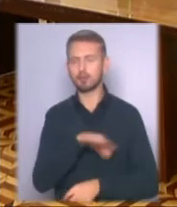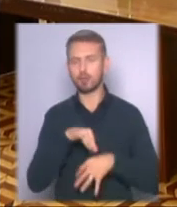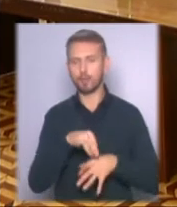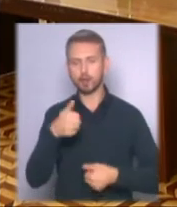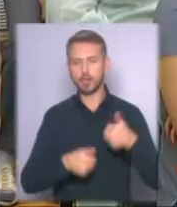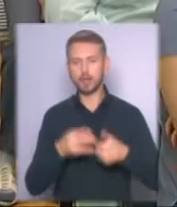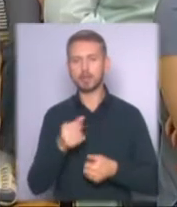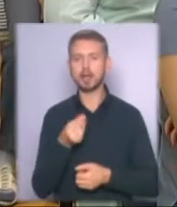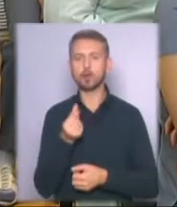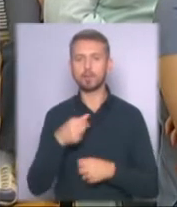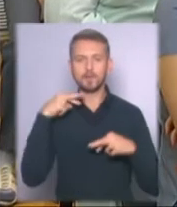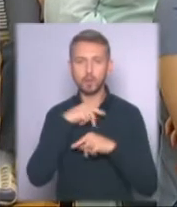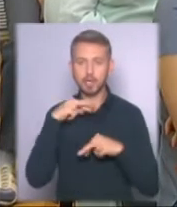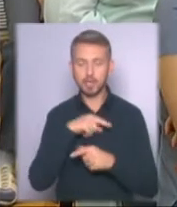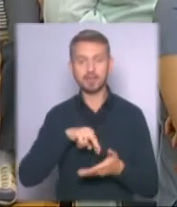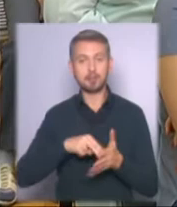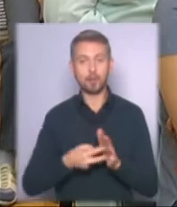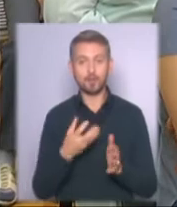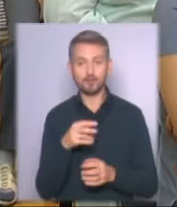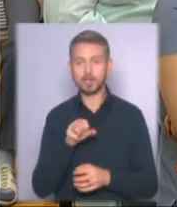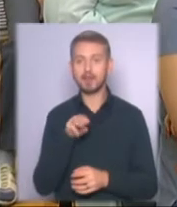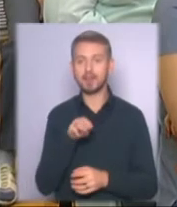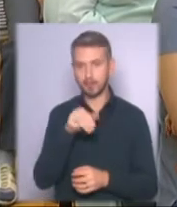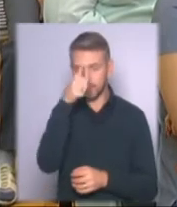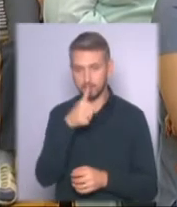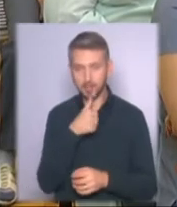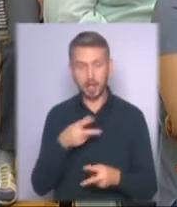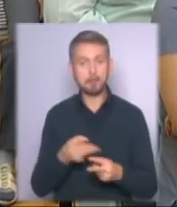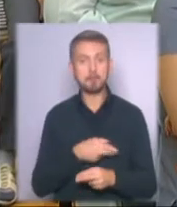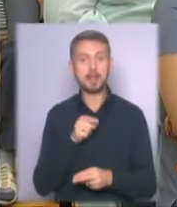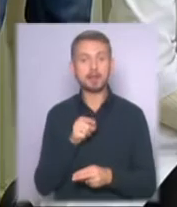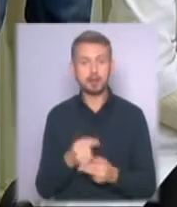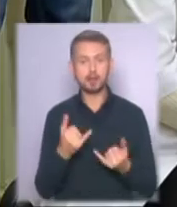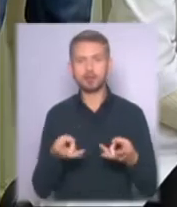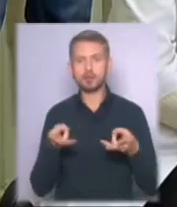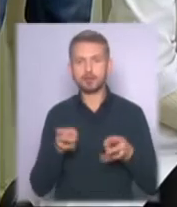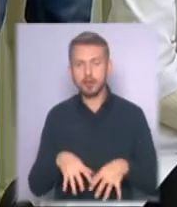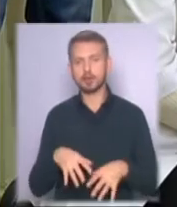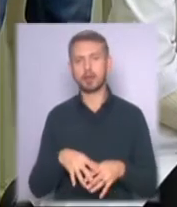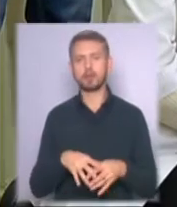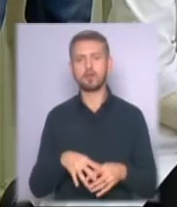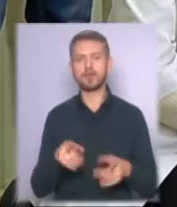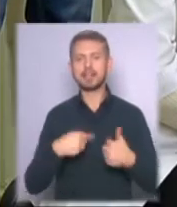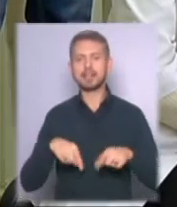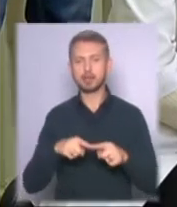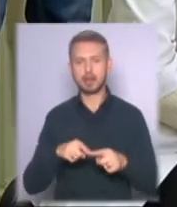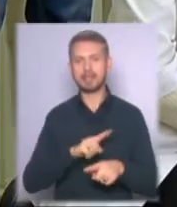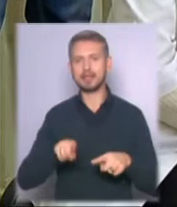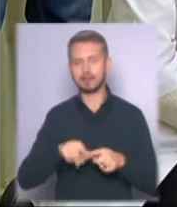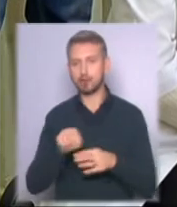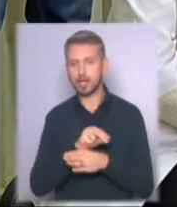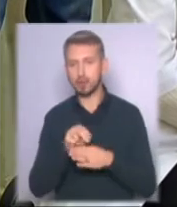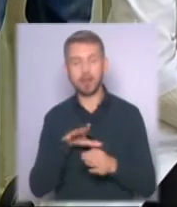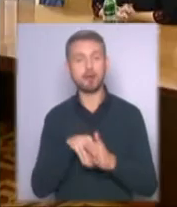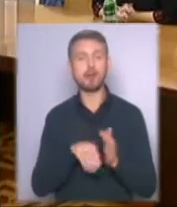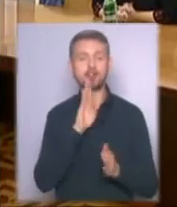на закупівлю ліків, заплановані ще на травень. Без них нині залишилося відділення інтенсивної терапії. А у жіночій консультації